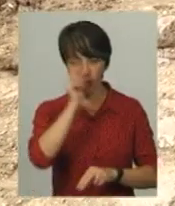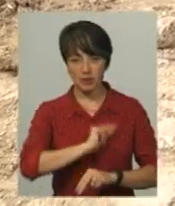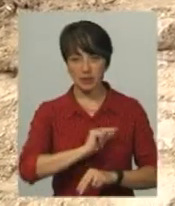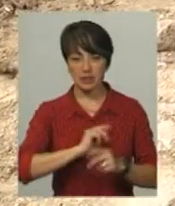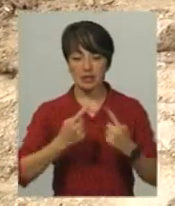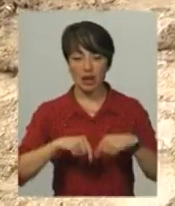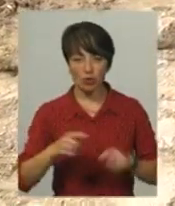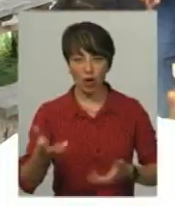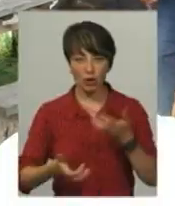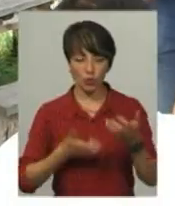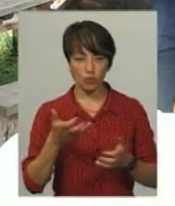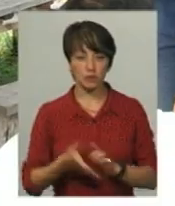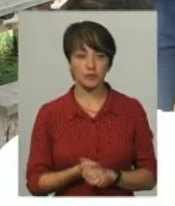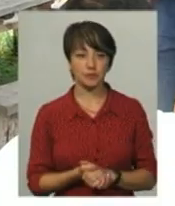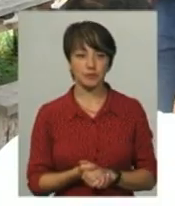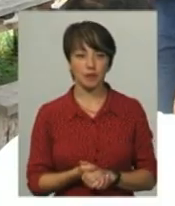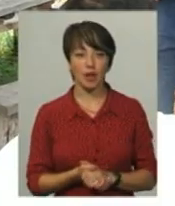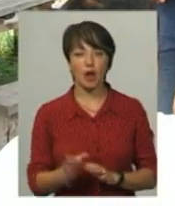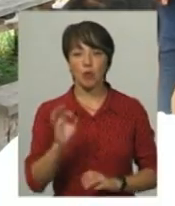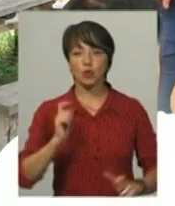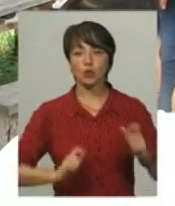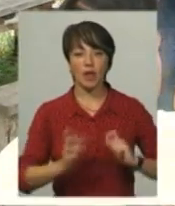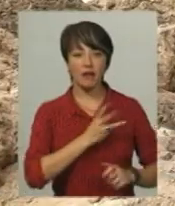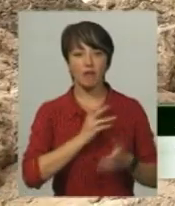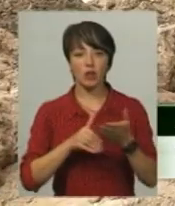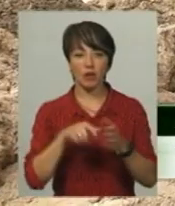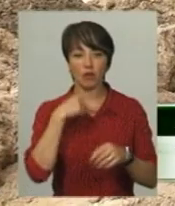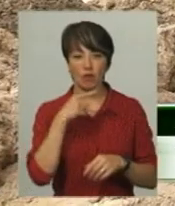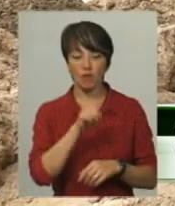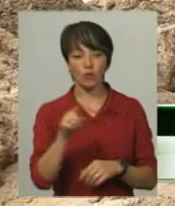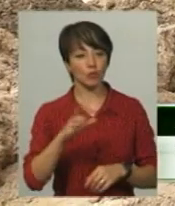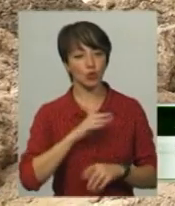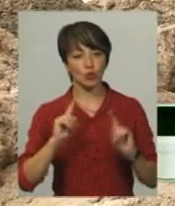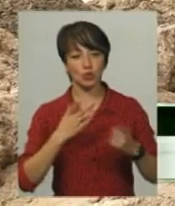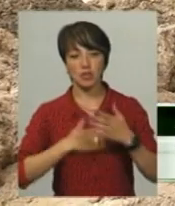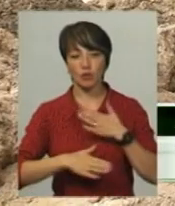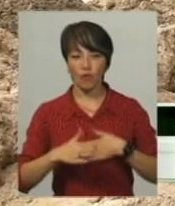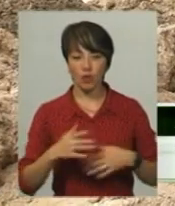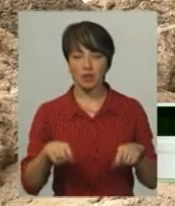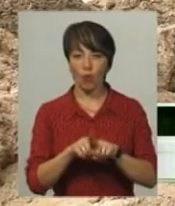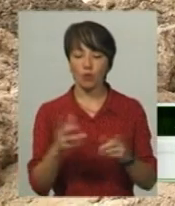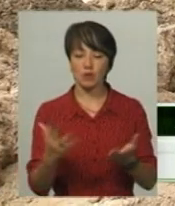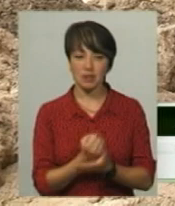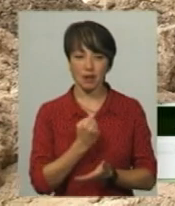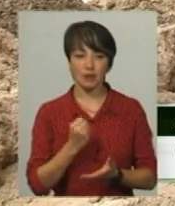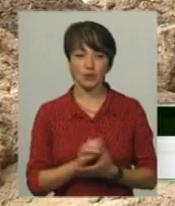сектору археології Антон Барановський. Про студентів-волонтерів говорить. Вони були дуже задоволені такою знахідкою.